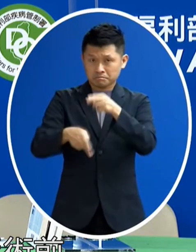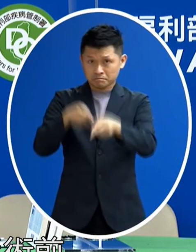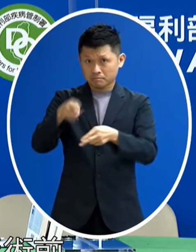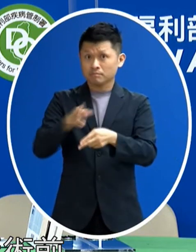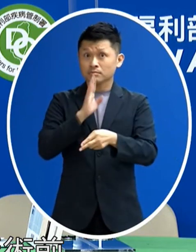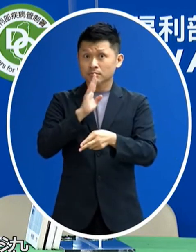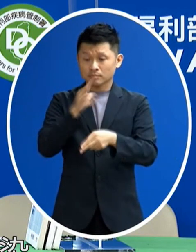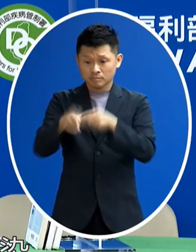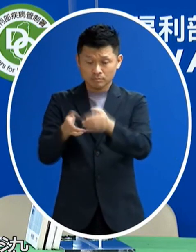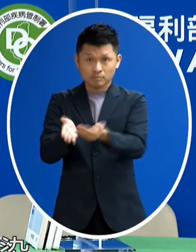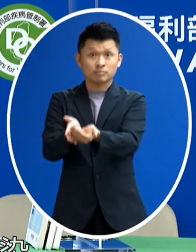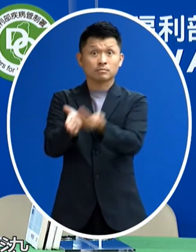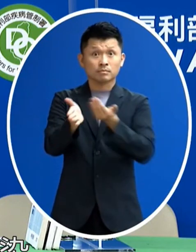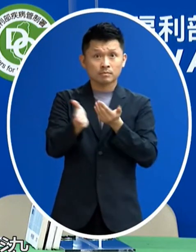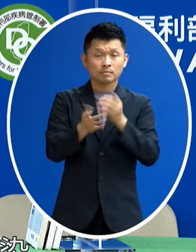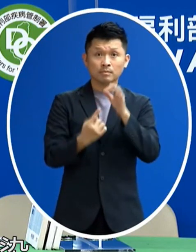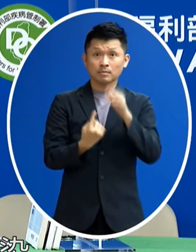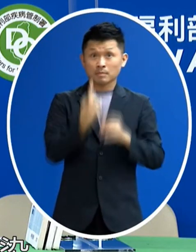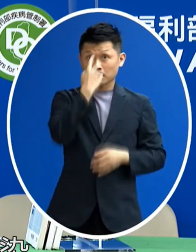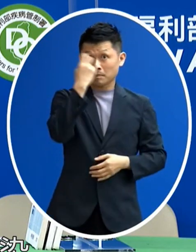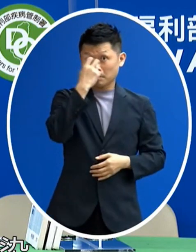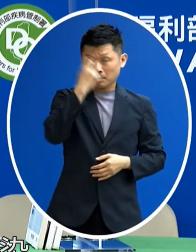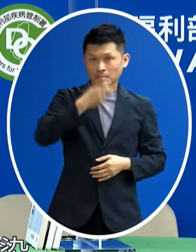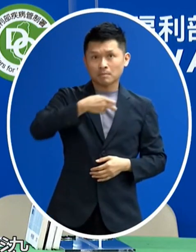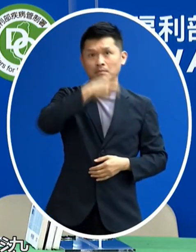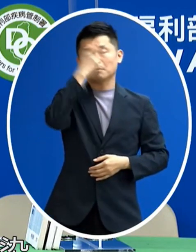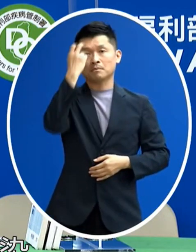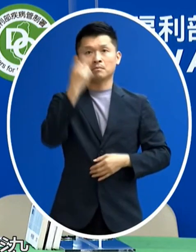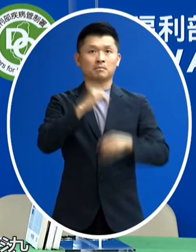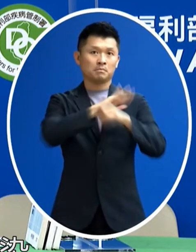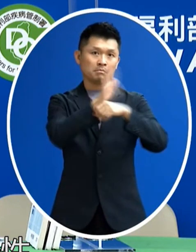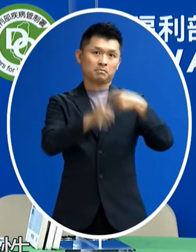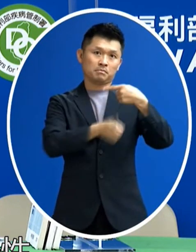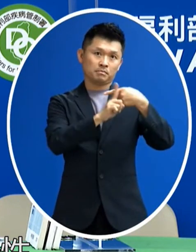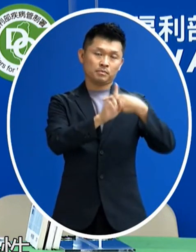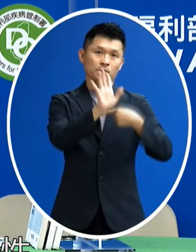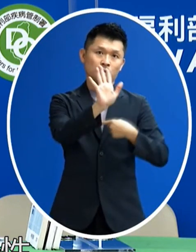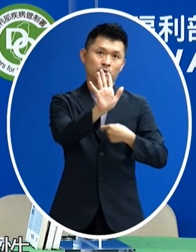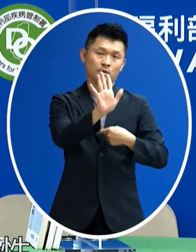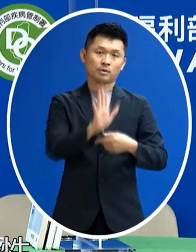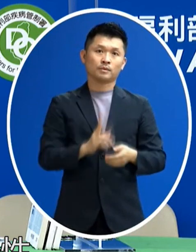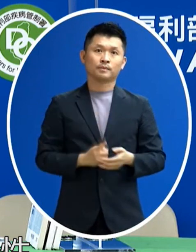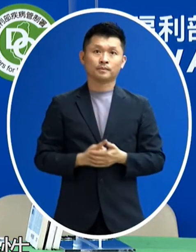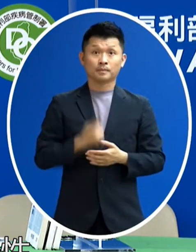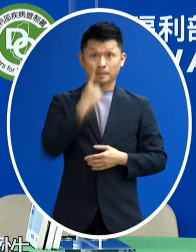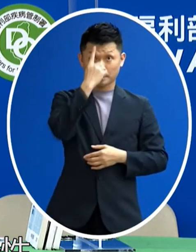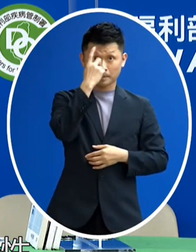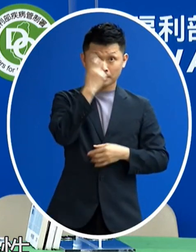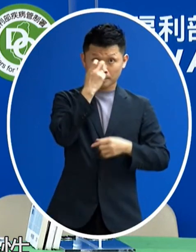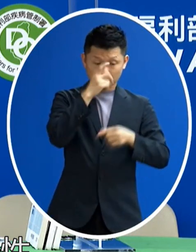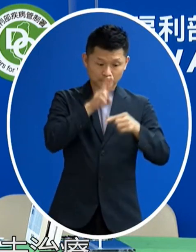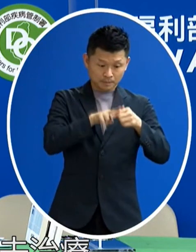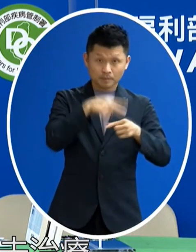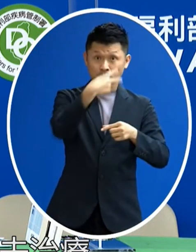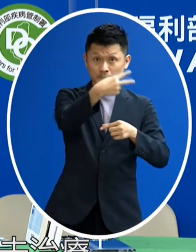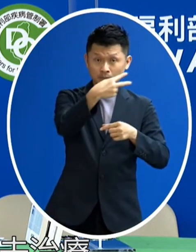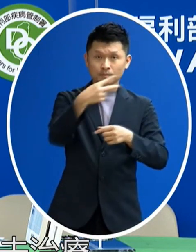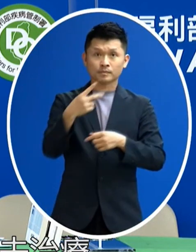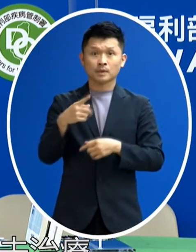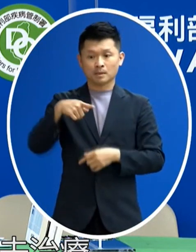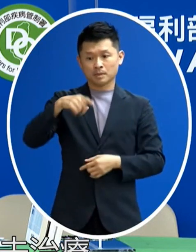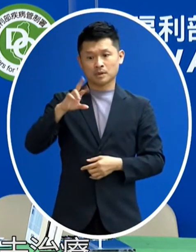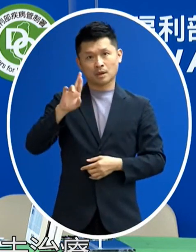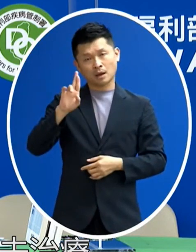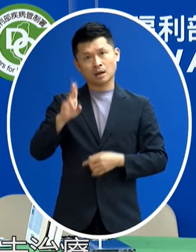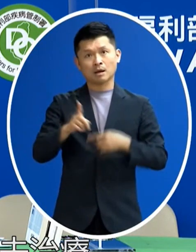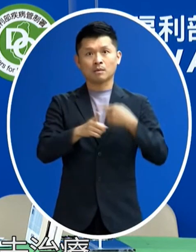院手术前呢，做的这个筛检就验出有新冠病毒的感染 ，COVID-19 的快筛跟 PCR 都是阳性。那